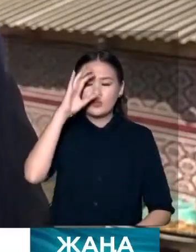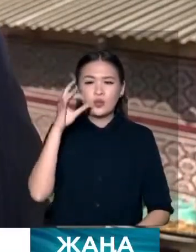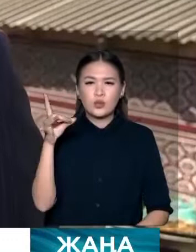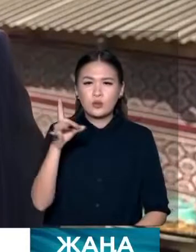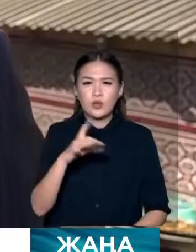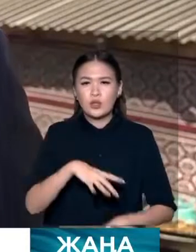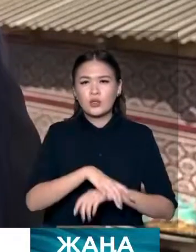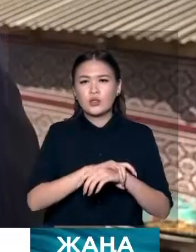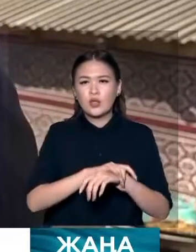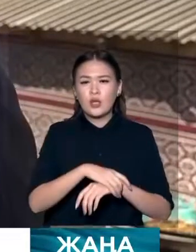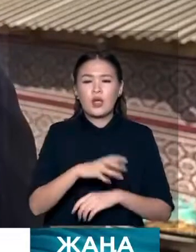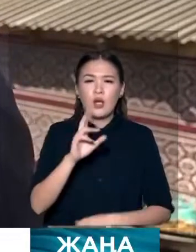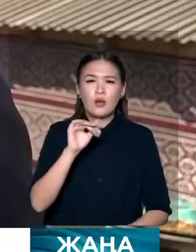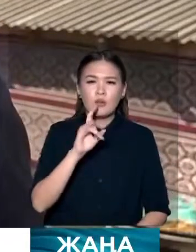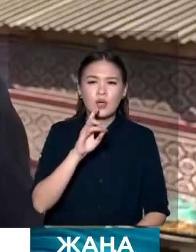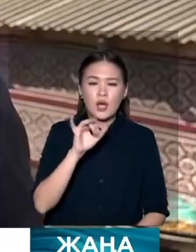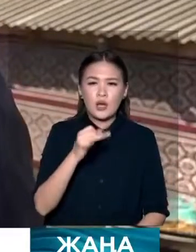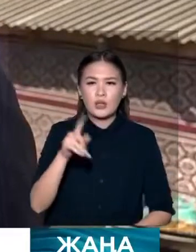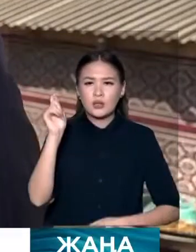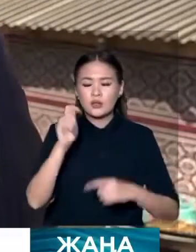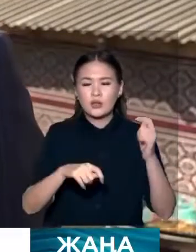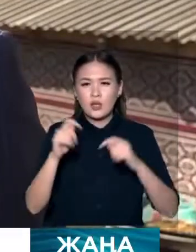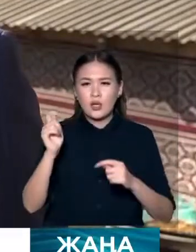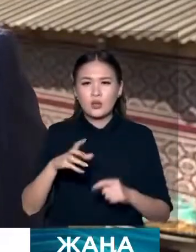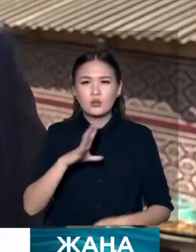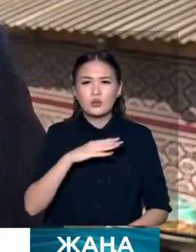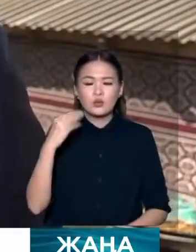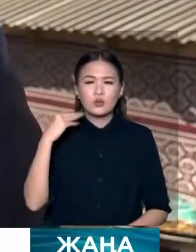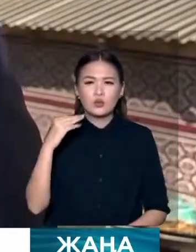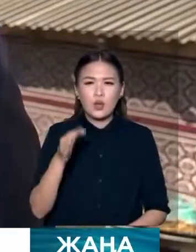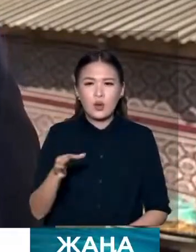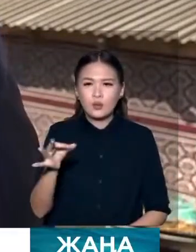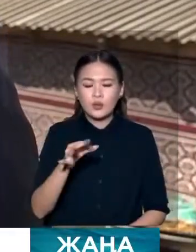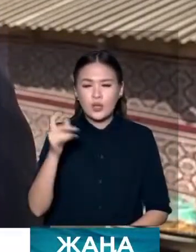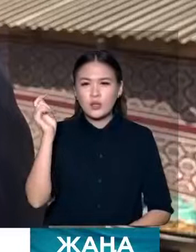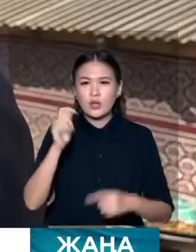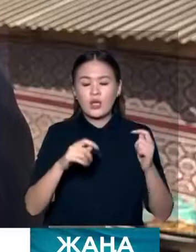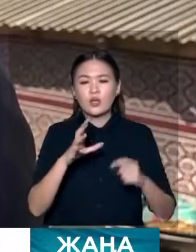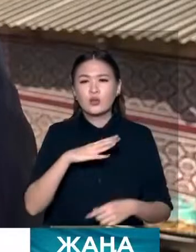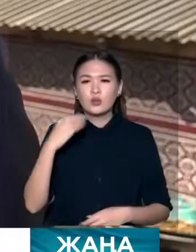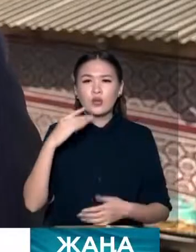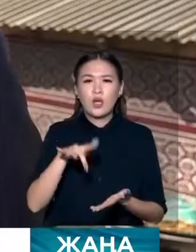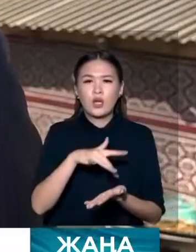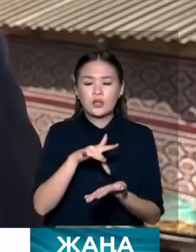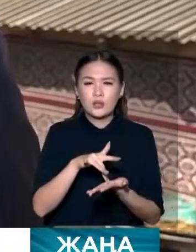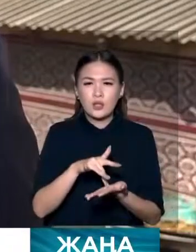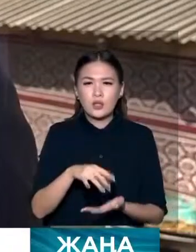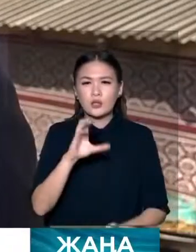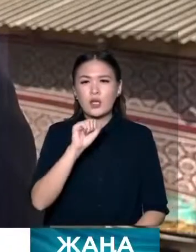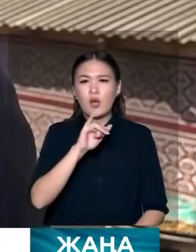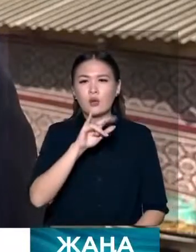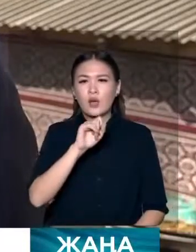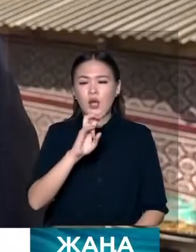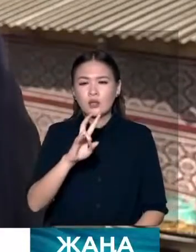Ташкент облысы Қыбырай ауданынан аспазымыз келген. Түркістан облысынан, Түркістан қаласының аспазы, Сауран